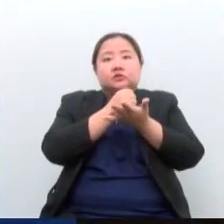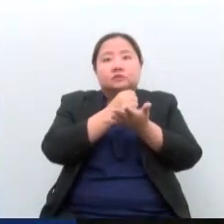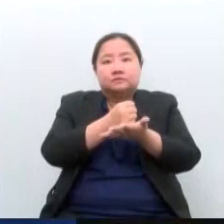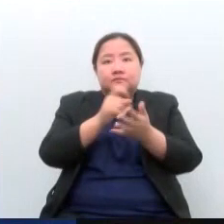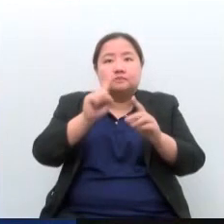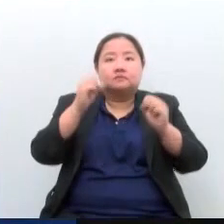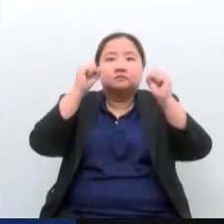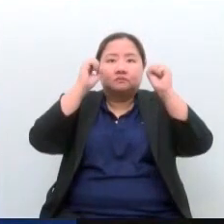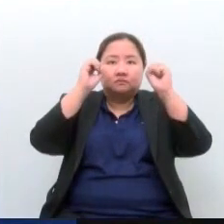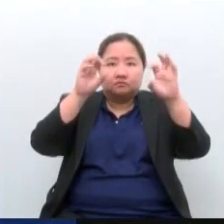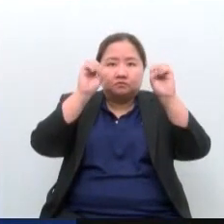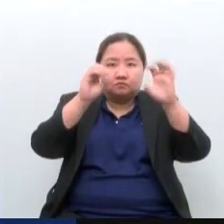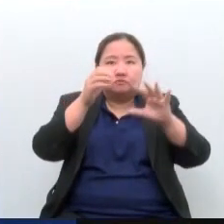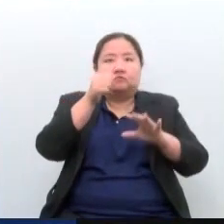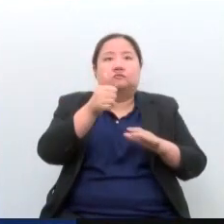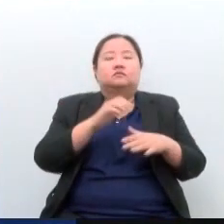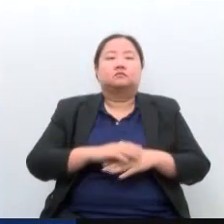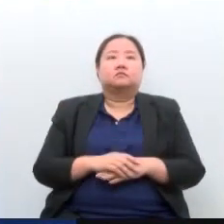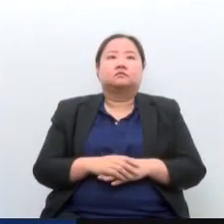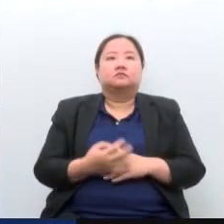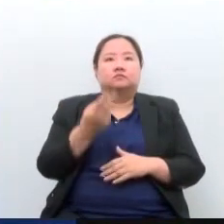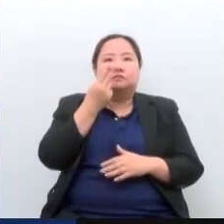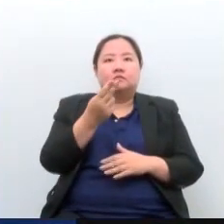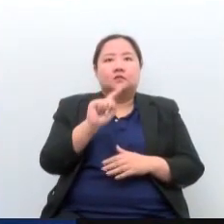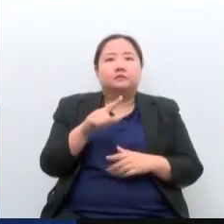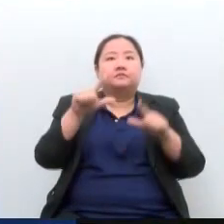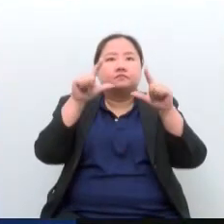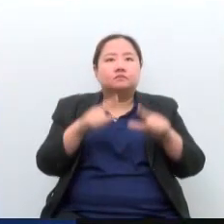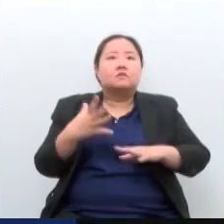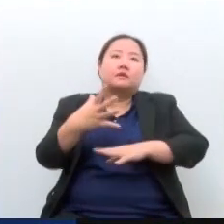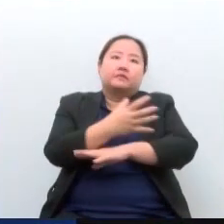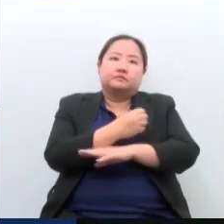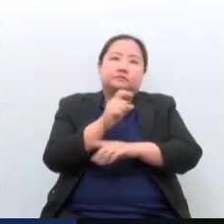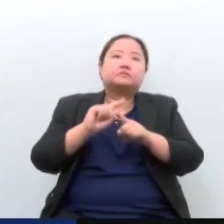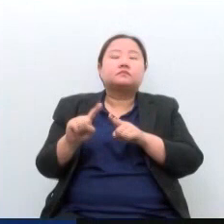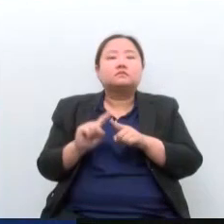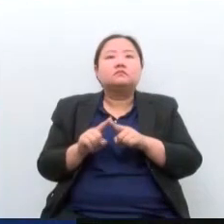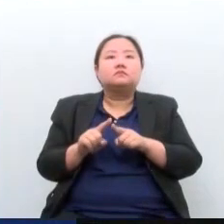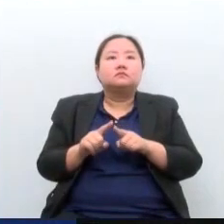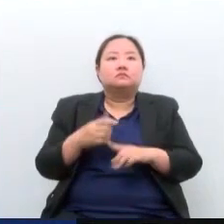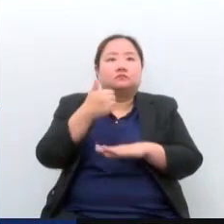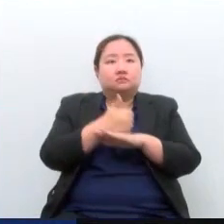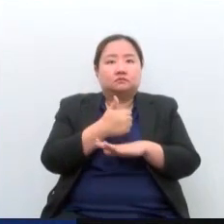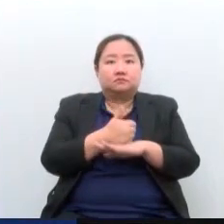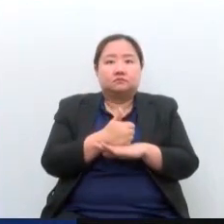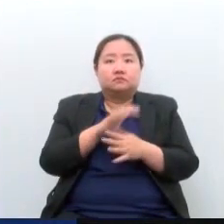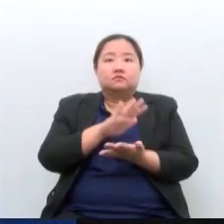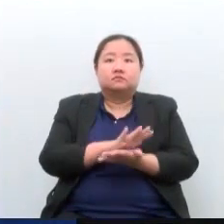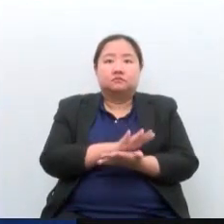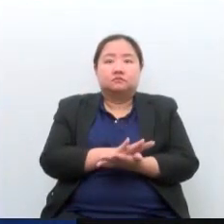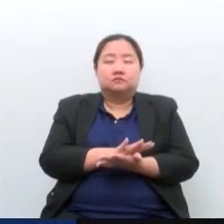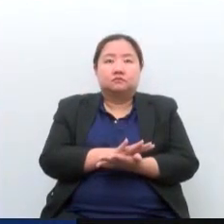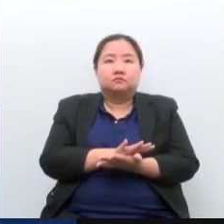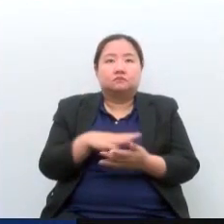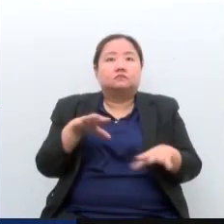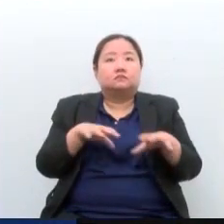นี้ก็เหมือนถ้ามองผิวเผินเนี่ยจะเหมือนกับไปลดอำนาจของผู้อำนวยการโรงเรียนในในเรื่อง